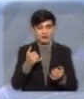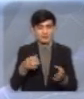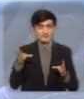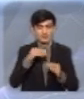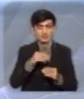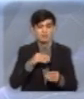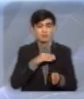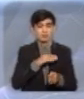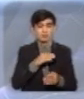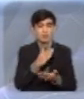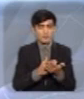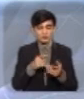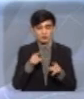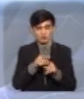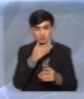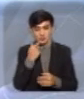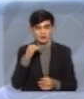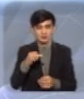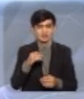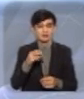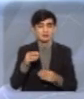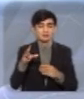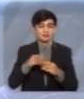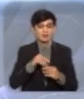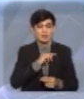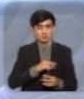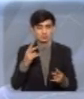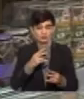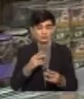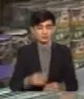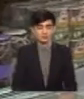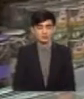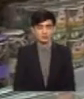пройдет и половина сырья, с которым вынуждены работать предприятия.